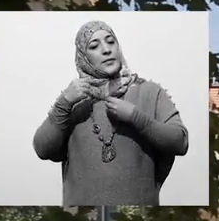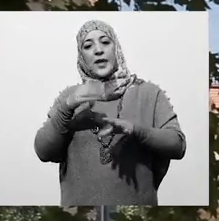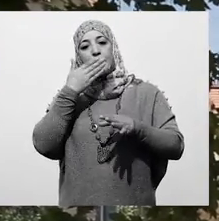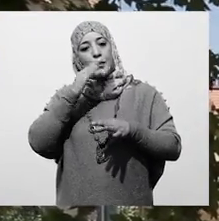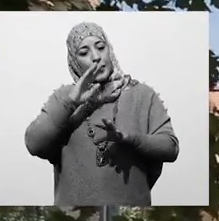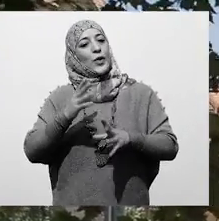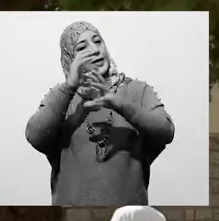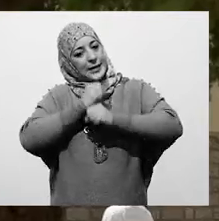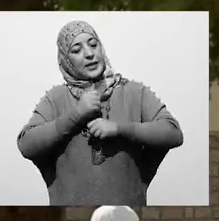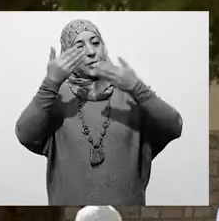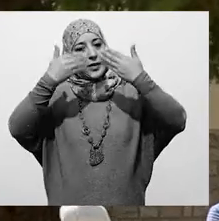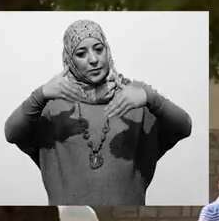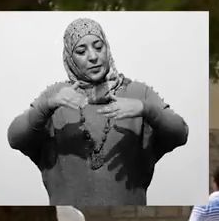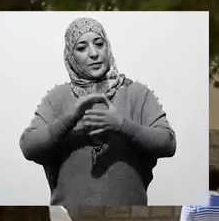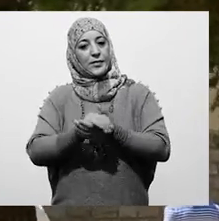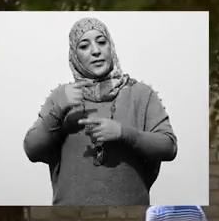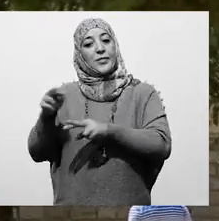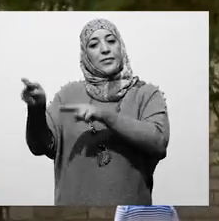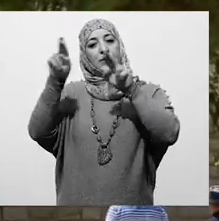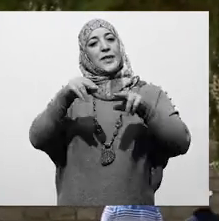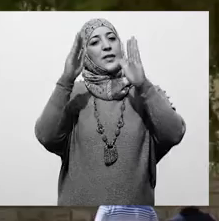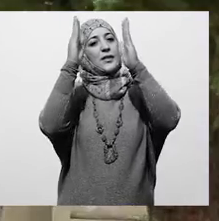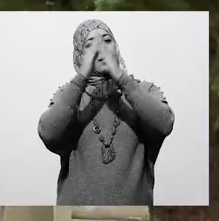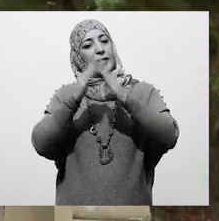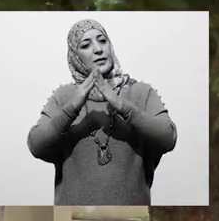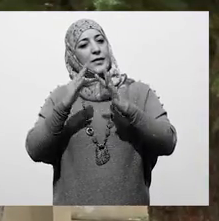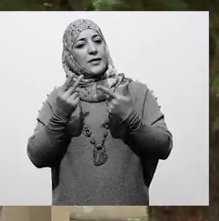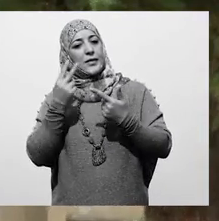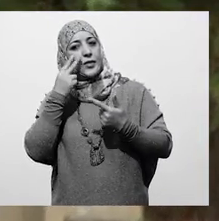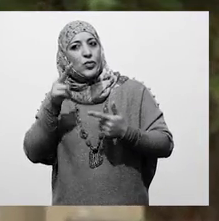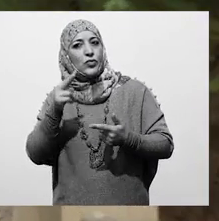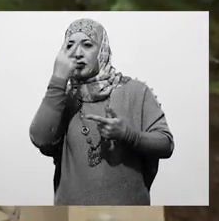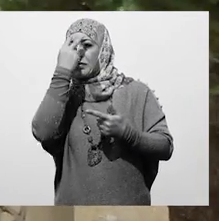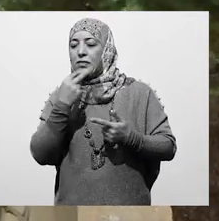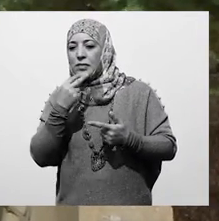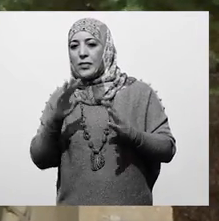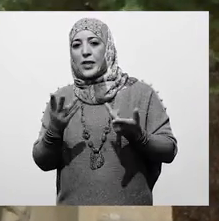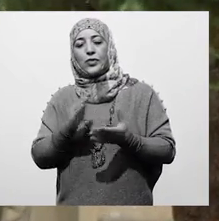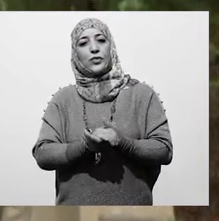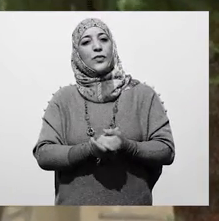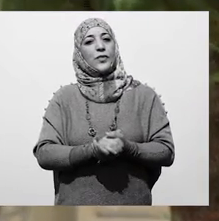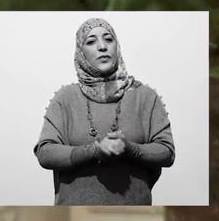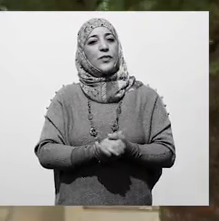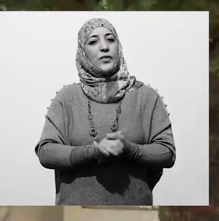arcades fils jett moi je trouve